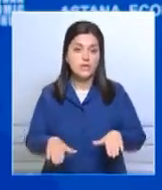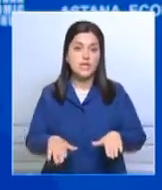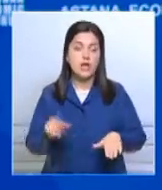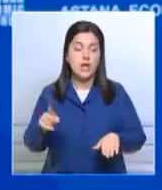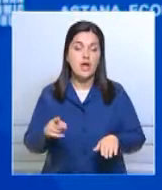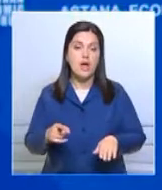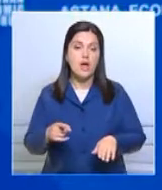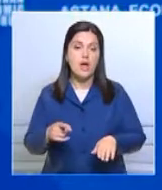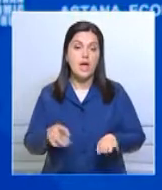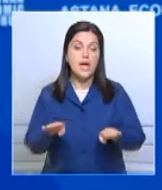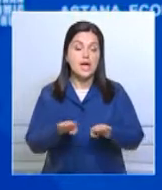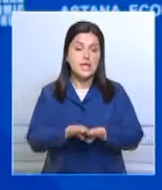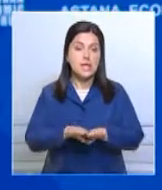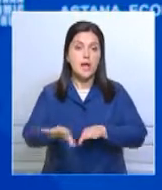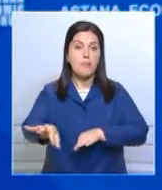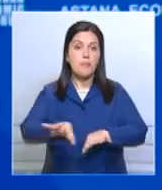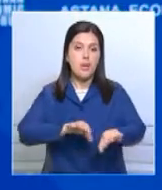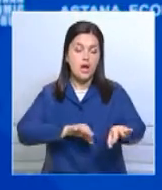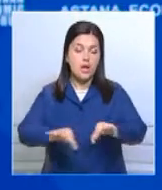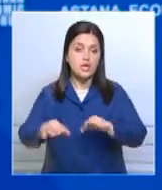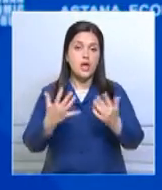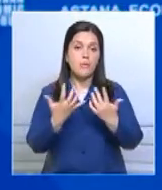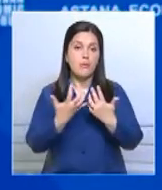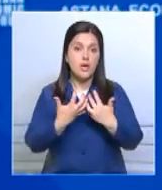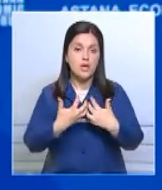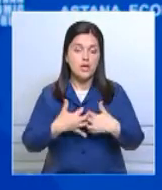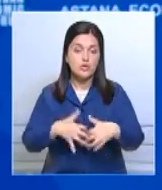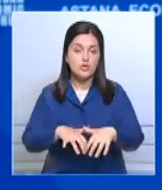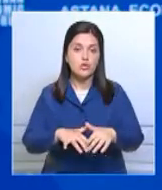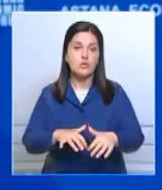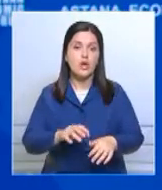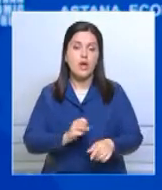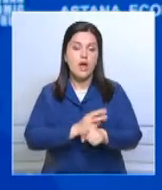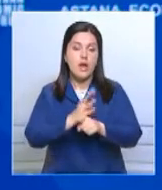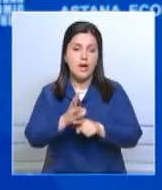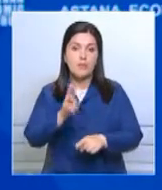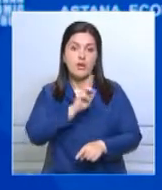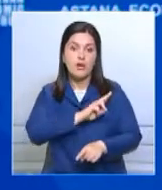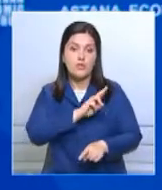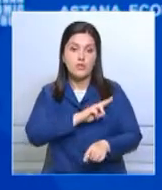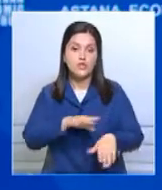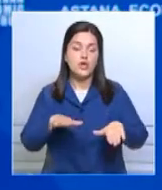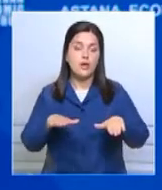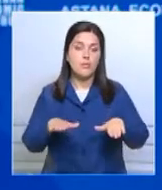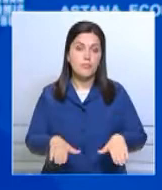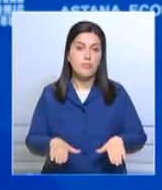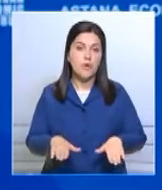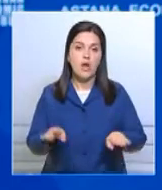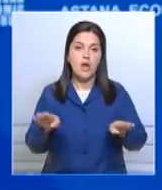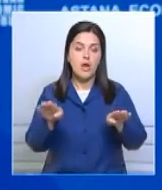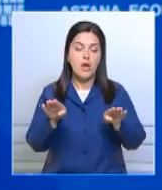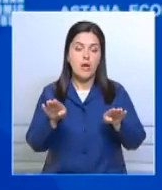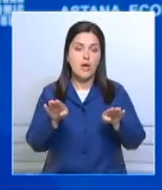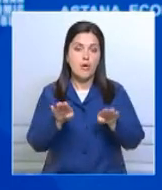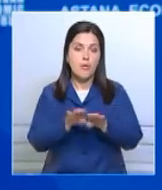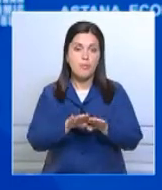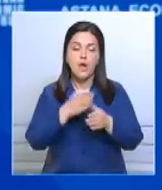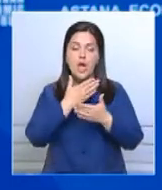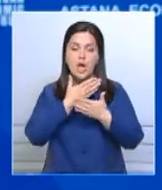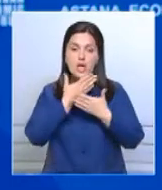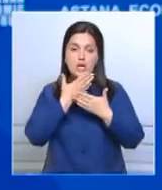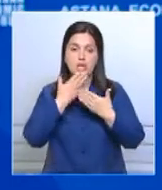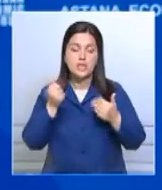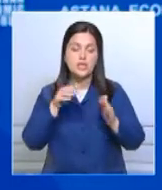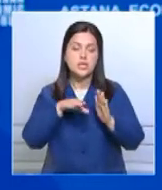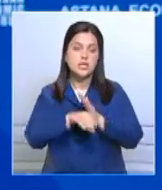проект по количеству созданных рабочих мест не имеет себе равных среди